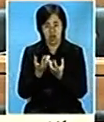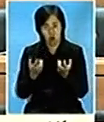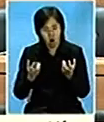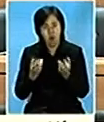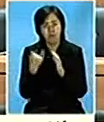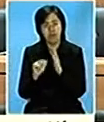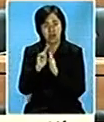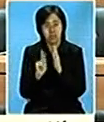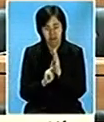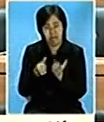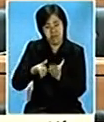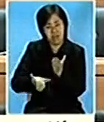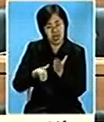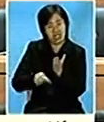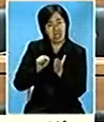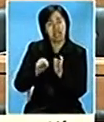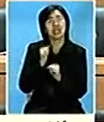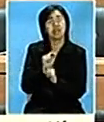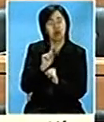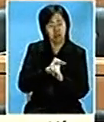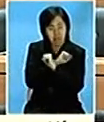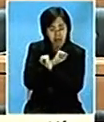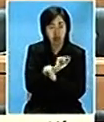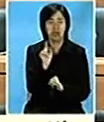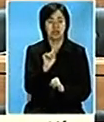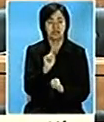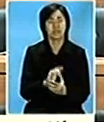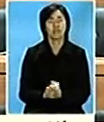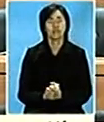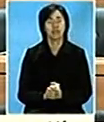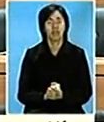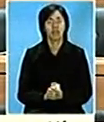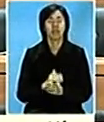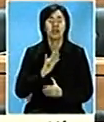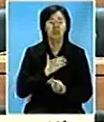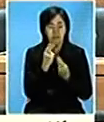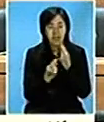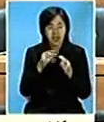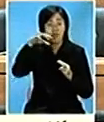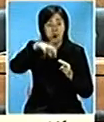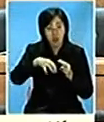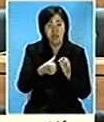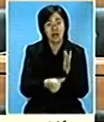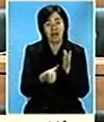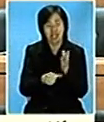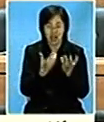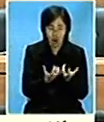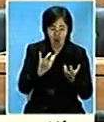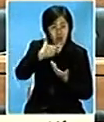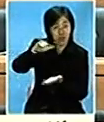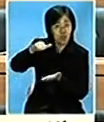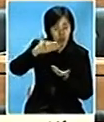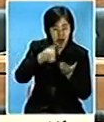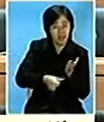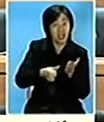ครับท่านจะป้องกันอย่างไรนะครับผมไปเยี่ยมหน่วยงานศุลกากรมาไปเยี่ยมหน่วยงาน